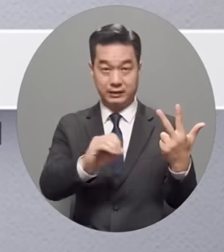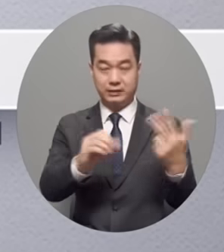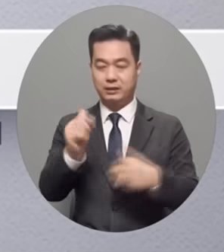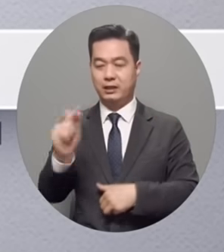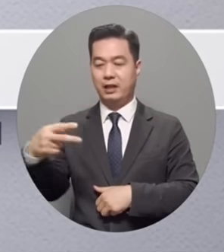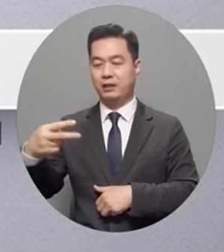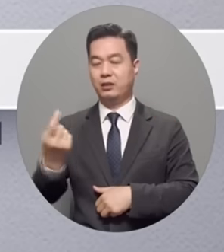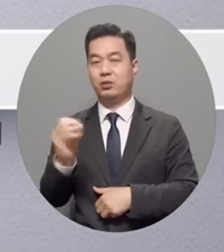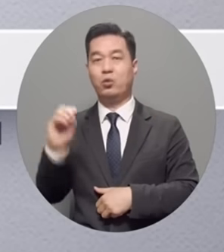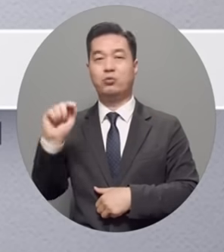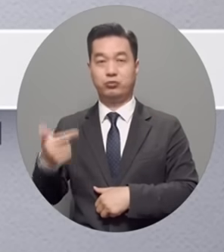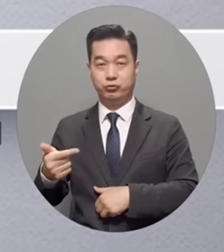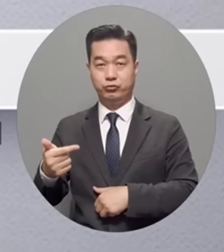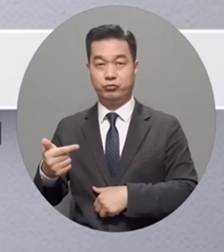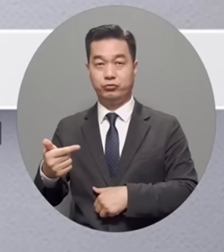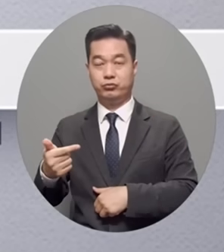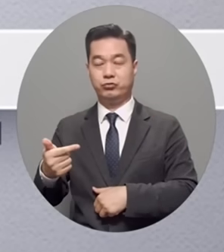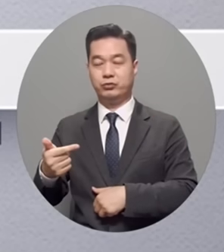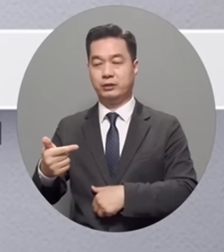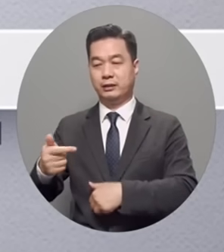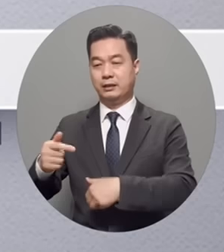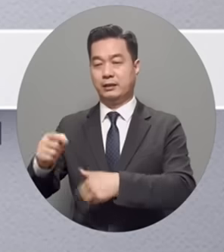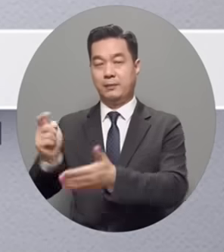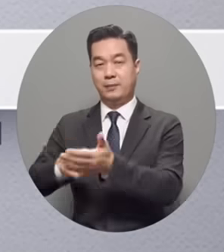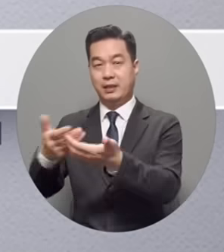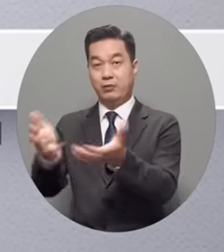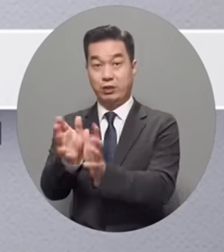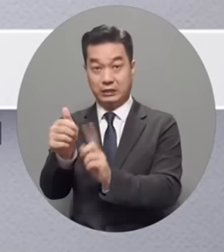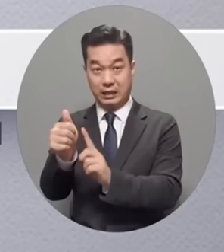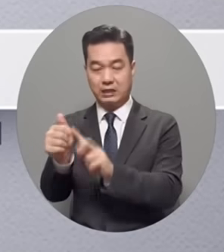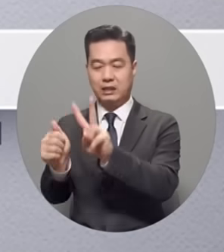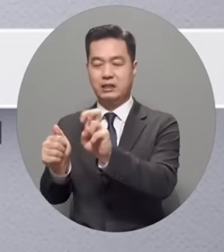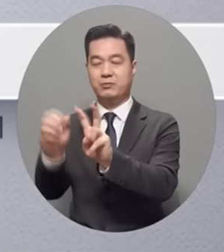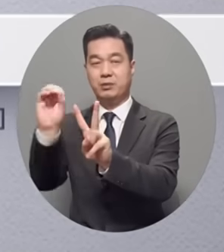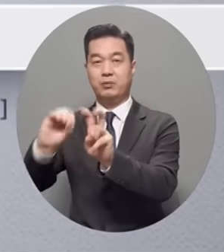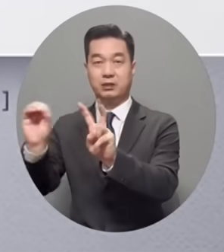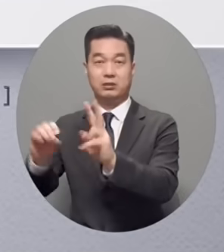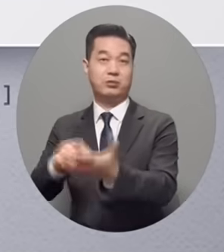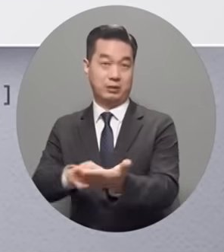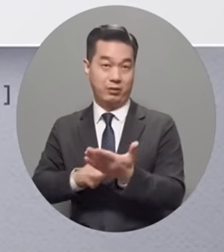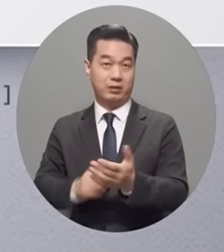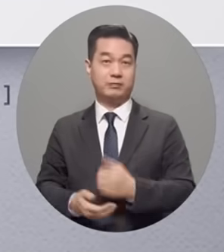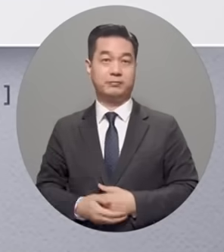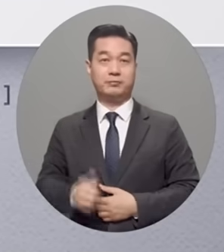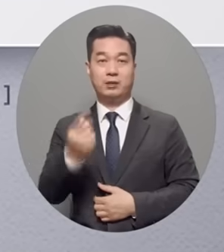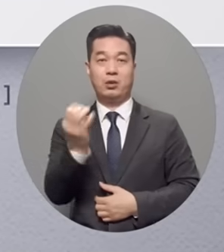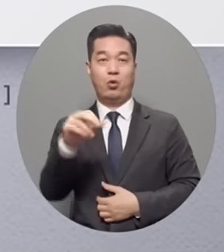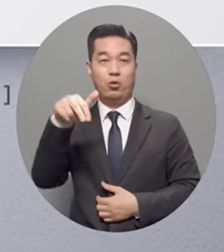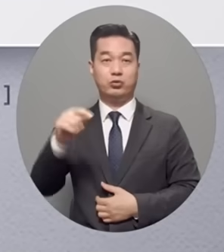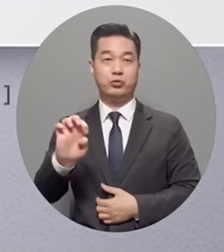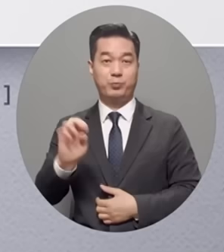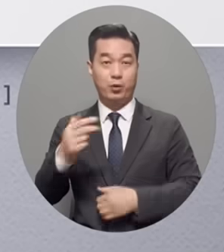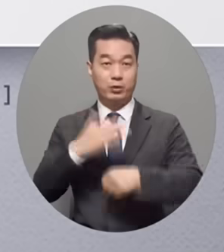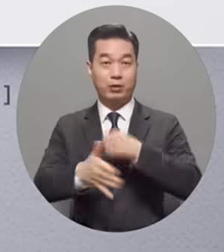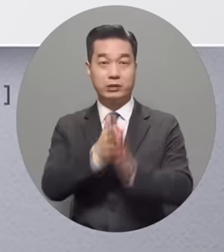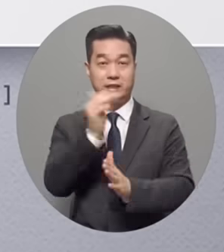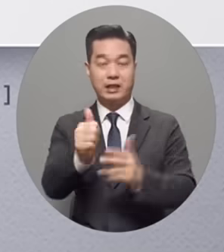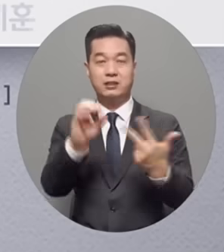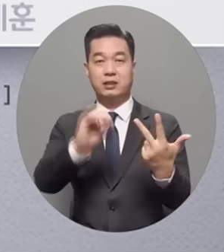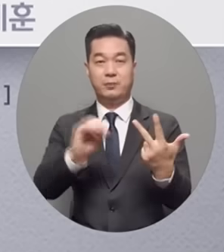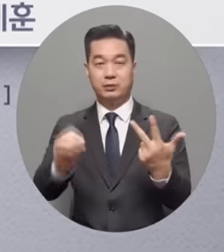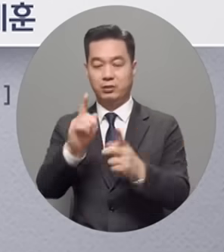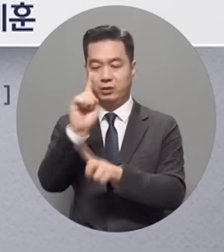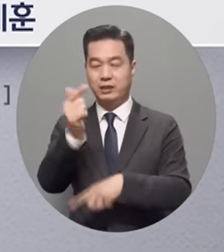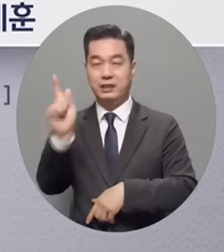한동훈 국민의힘 비상대책위원장이 22%로 나타났습니다. 홍준표 대구시장이 7%, 이낙연